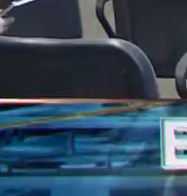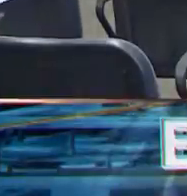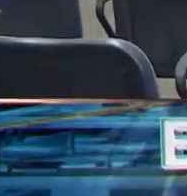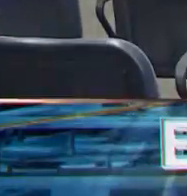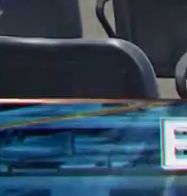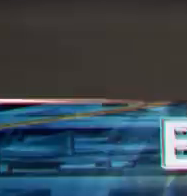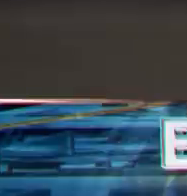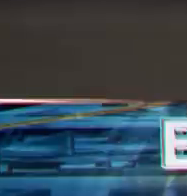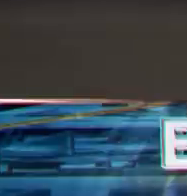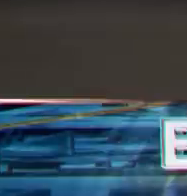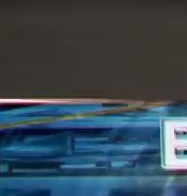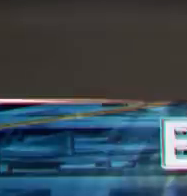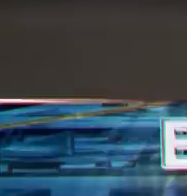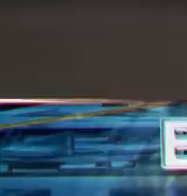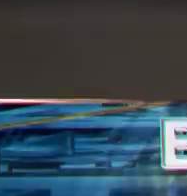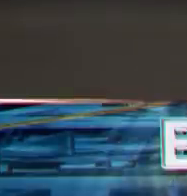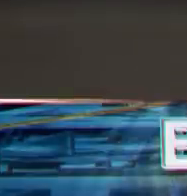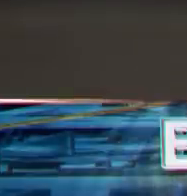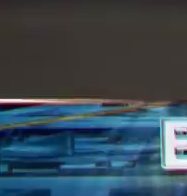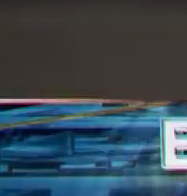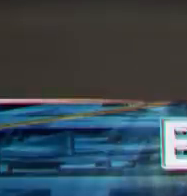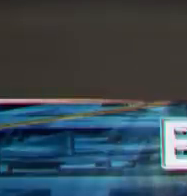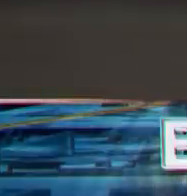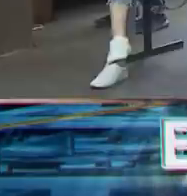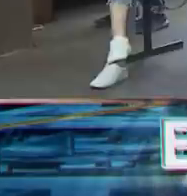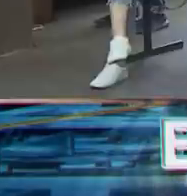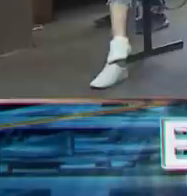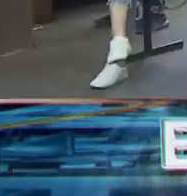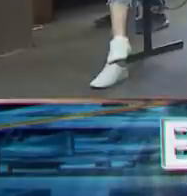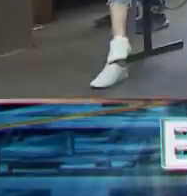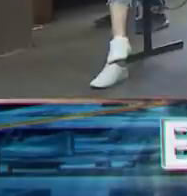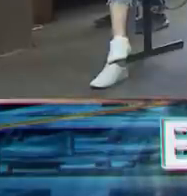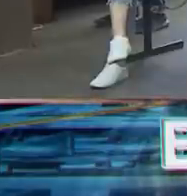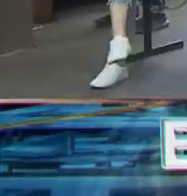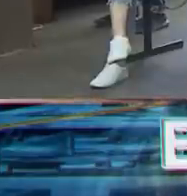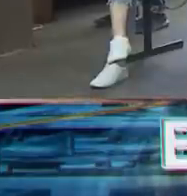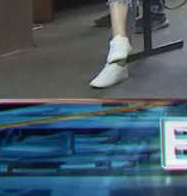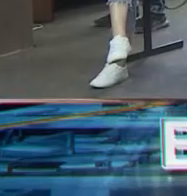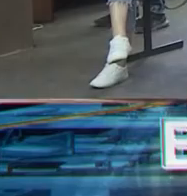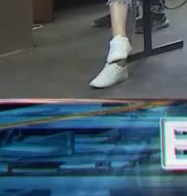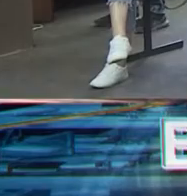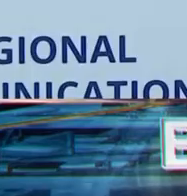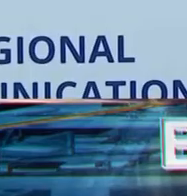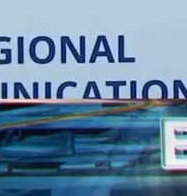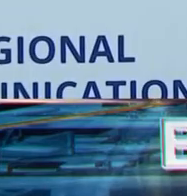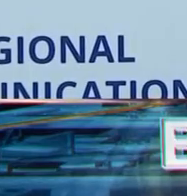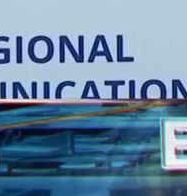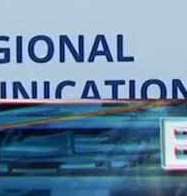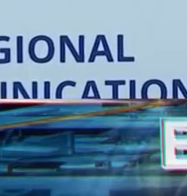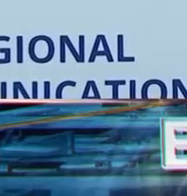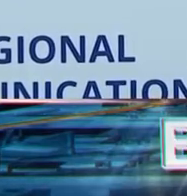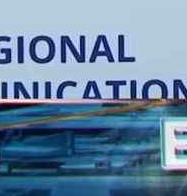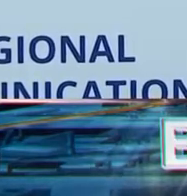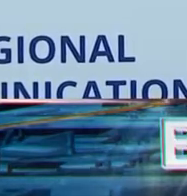Сақтықта қорлық жоқ. Алматы облысы табиғи және техногендік апаттар жағдайында әрекет етуге әзір. 2500 маман,